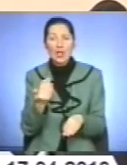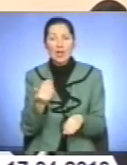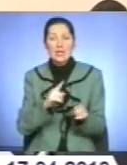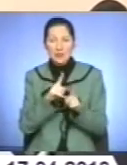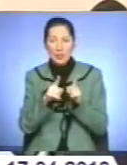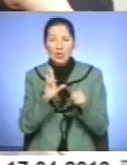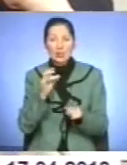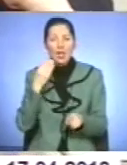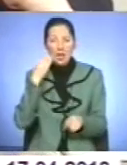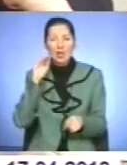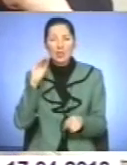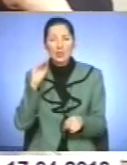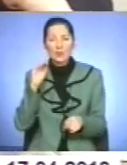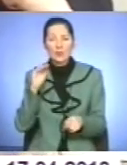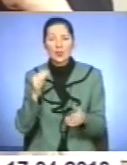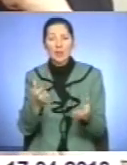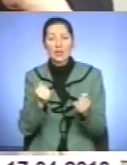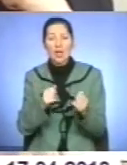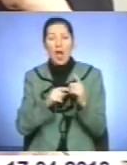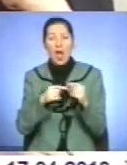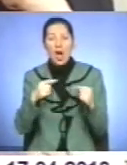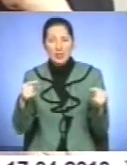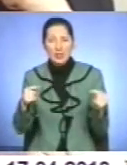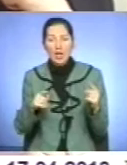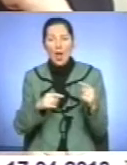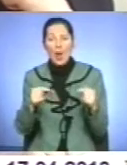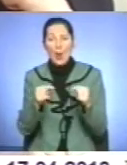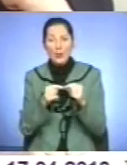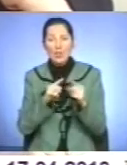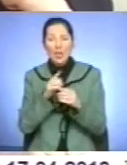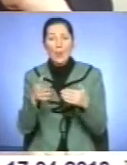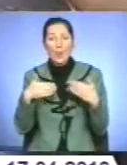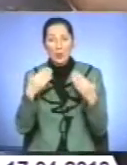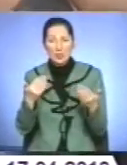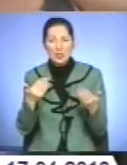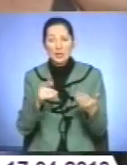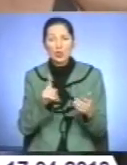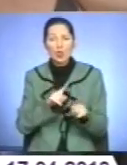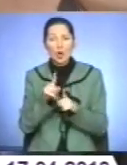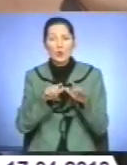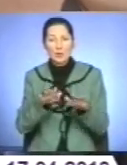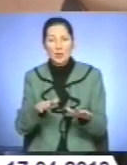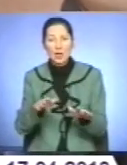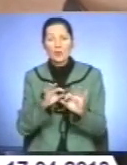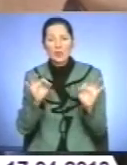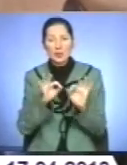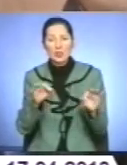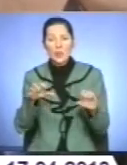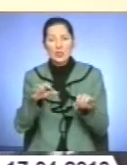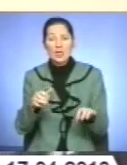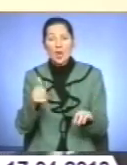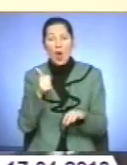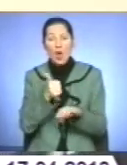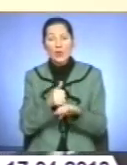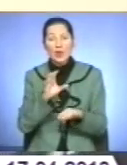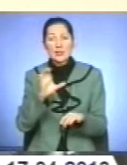на краще. Ряд конкретних пропозицій щодо впровадження реформи на місцях висловив міський голова Тернополя Сергій Надал. На його думку,